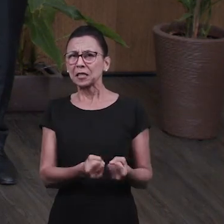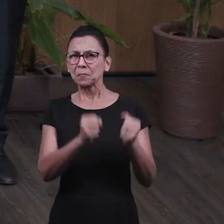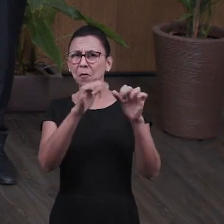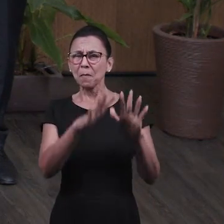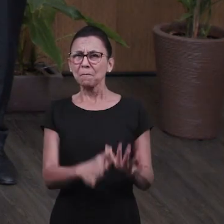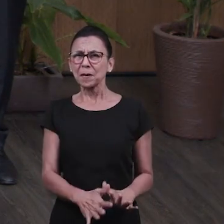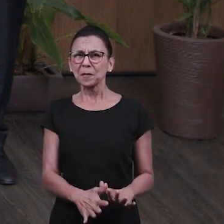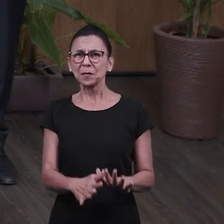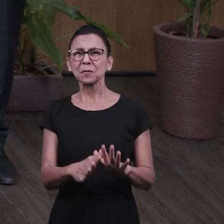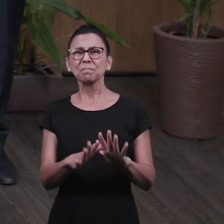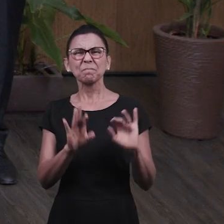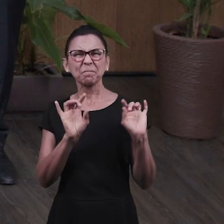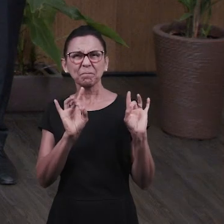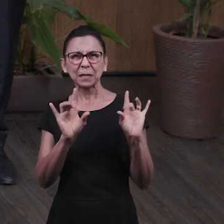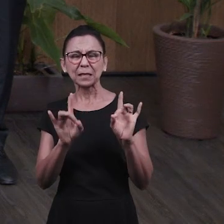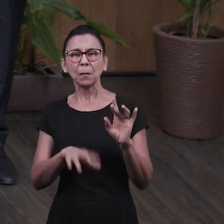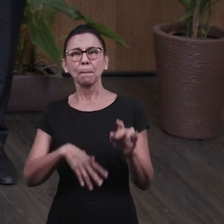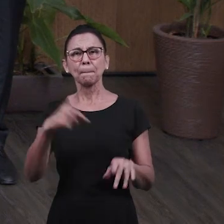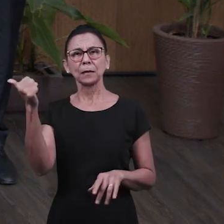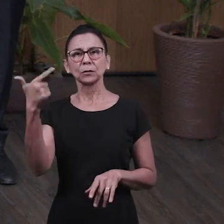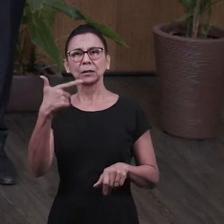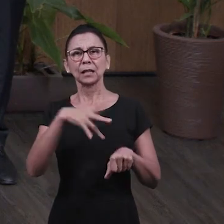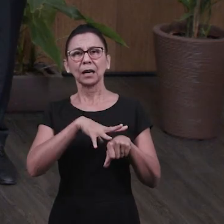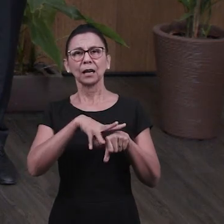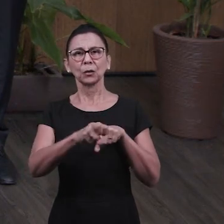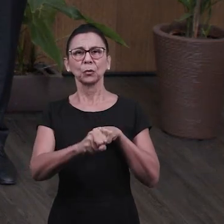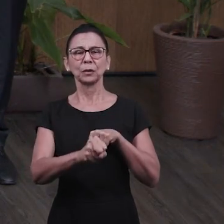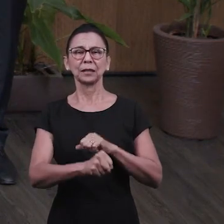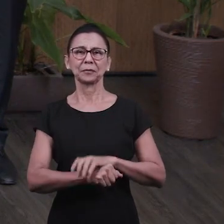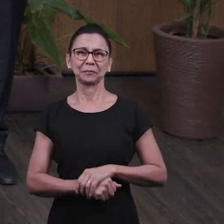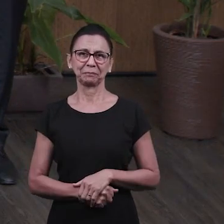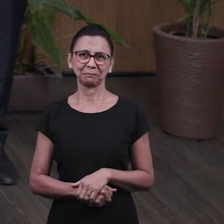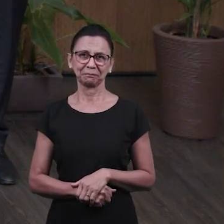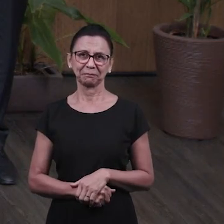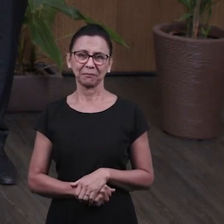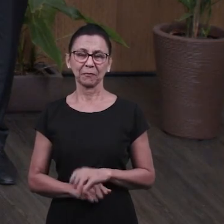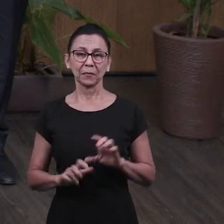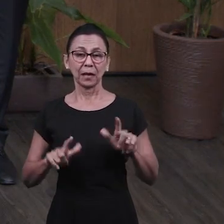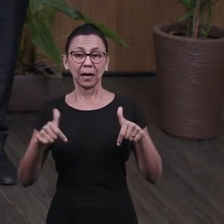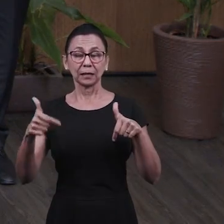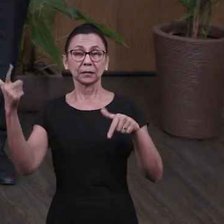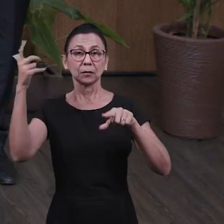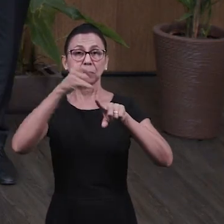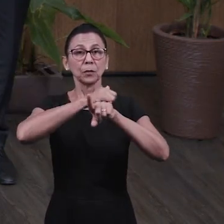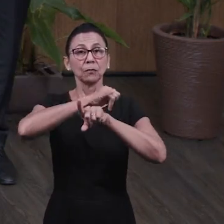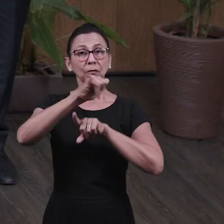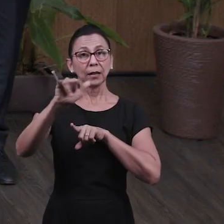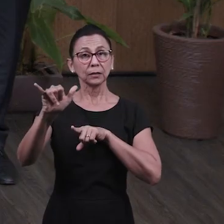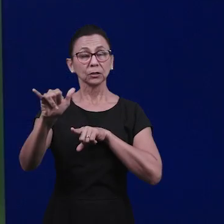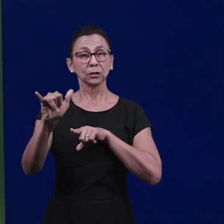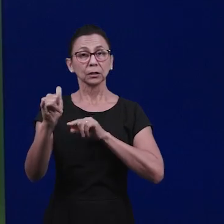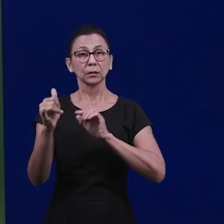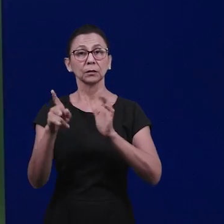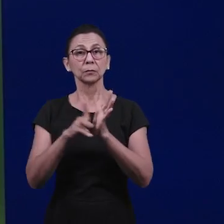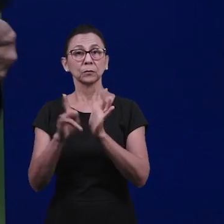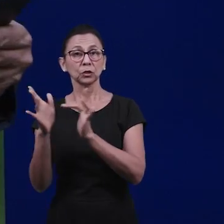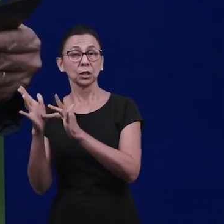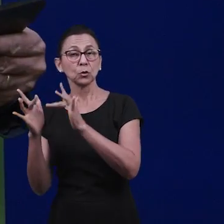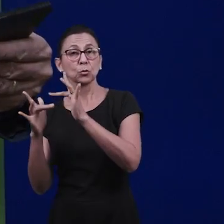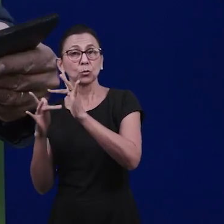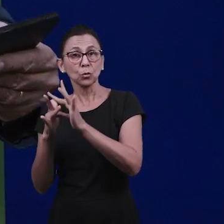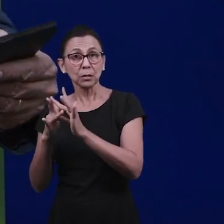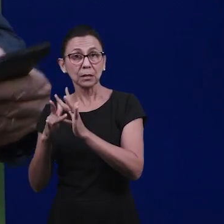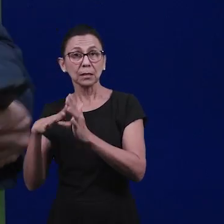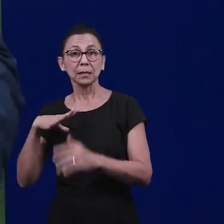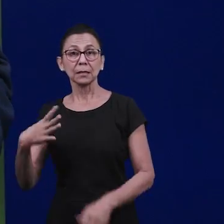la guérison? Il est dans le texte que nous venons de lire. Vois, ta foi t'a sauvé. L'action prophétique